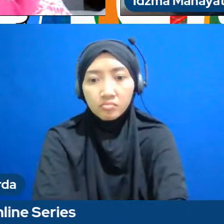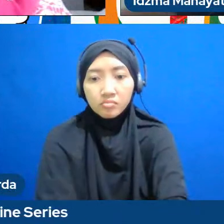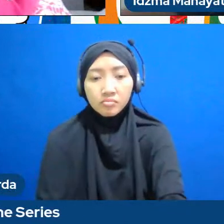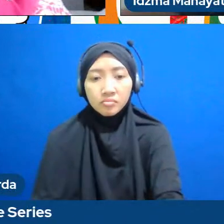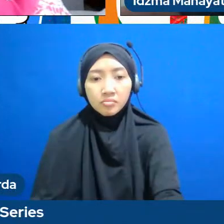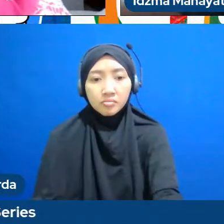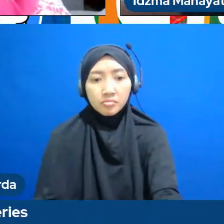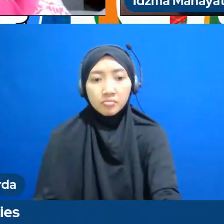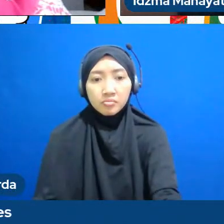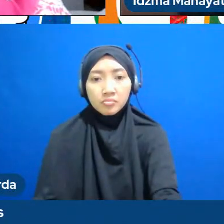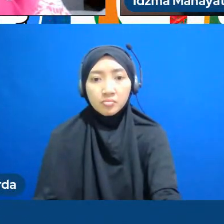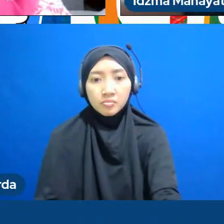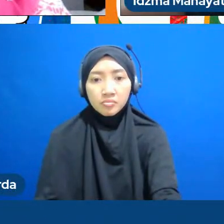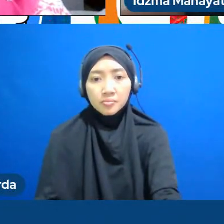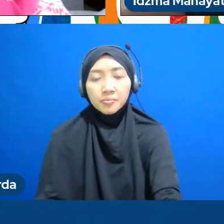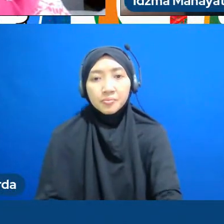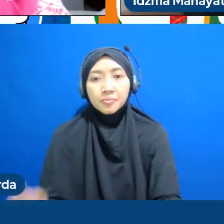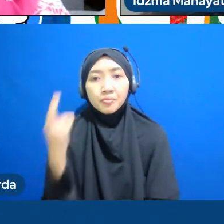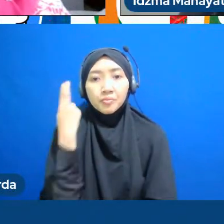Kemudian untuk